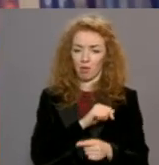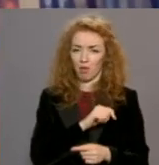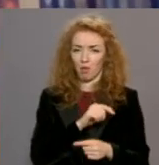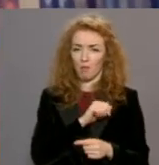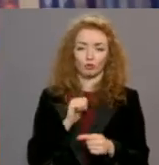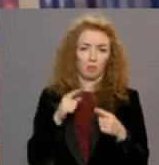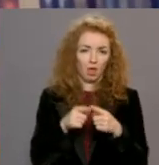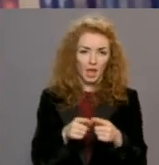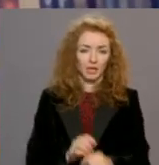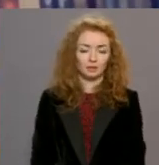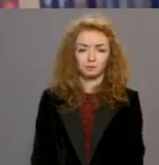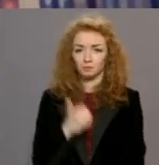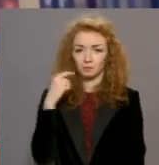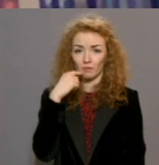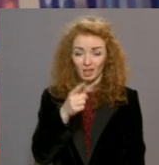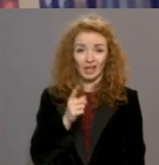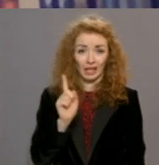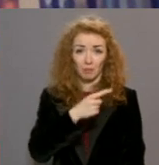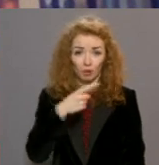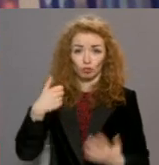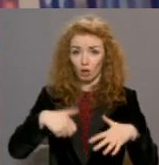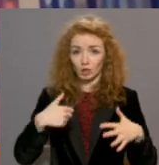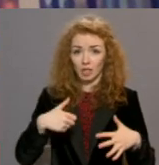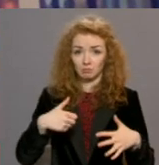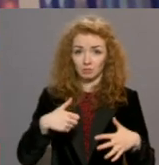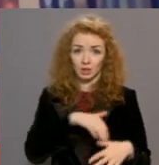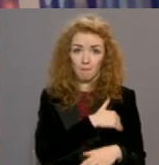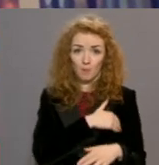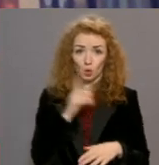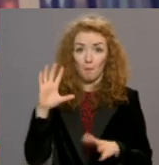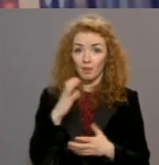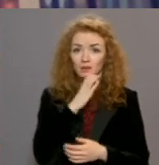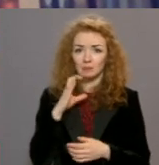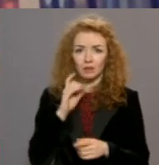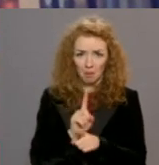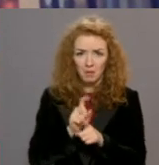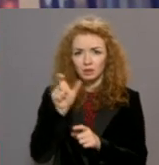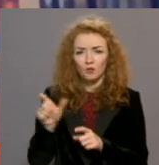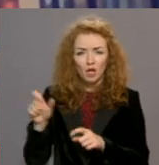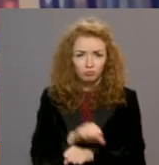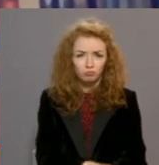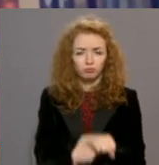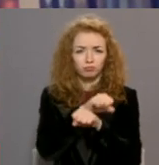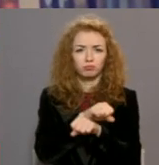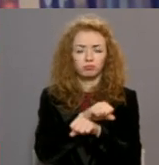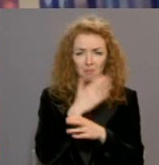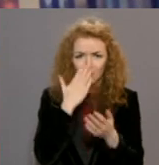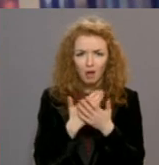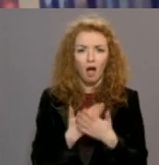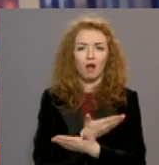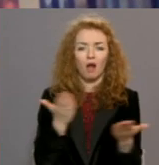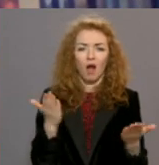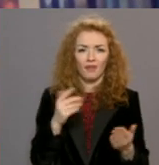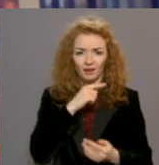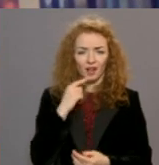ka neraugoties uz minus 60 grādu temperatūru, Sibīrijā notika plaša protesta. Uzskatām demonstrēt, cik ļoti